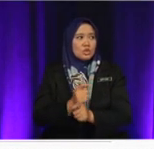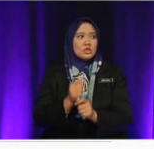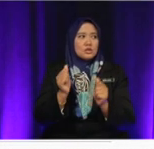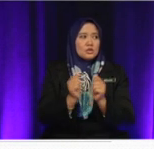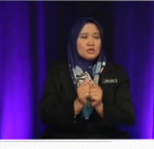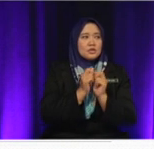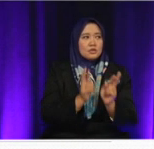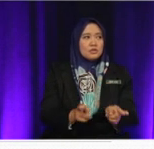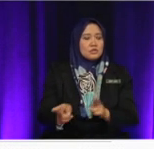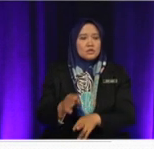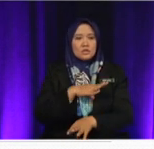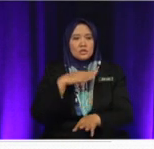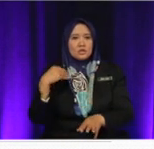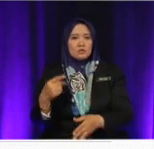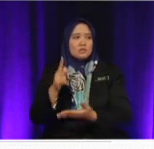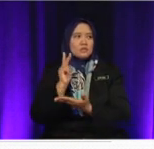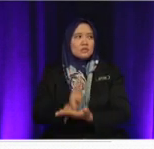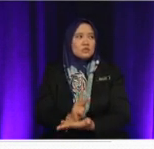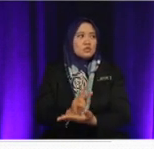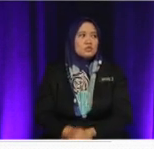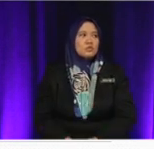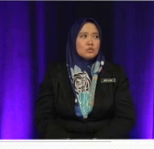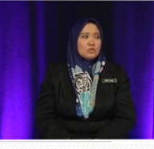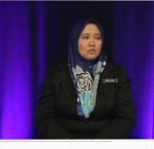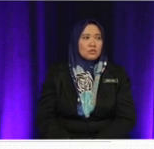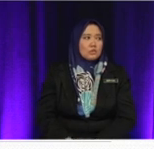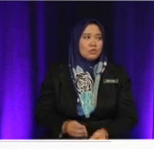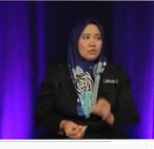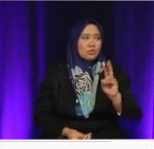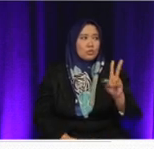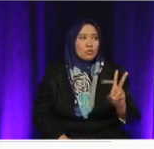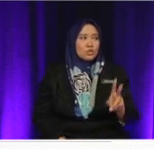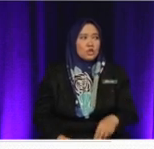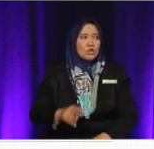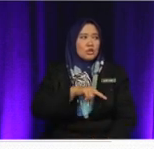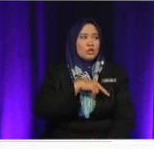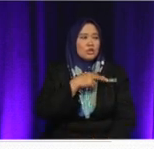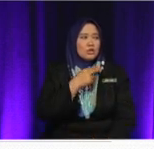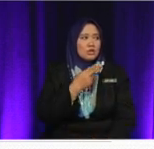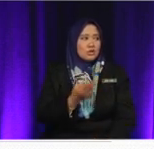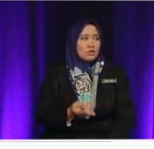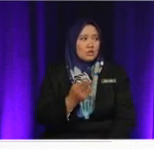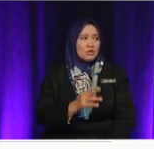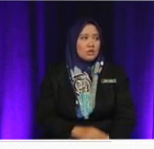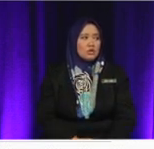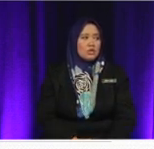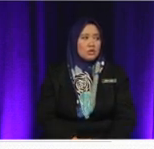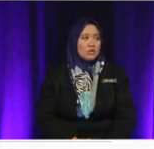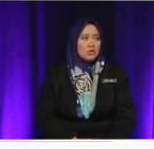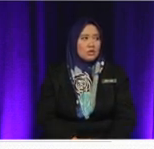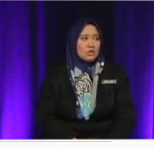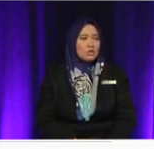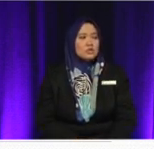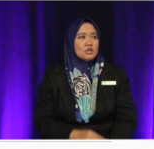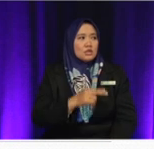Kena ingatlah kenapa pengurusan masa itu penting. Kemudian menghasilkan tugasan produk yang berkualiti, dapat menempati masa,